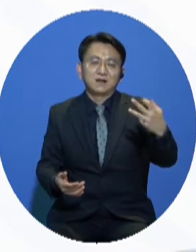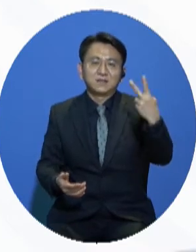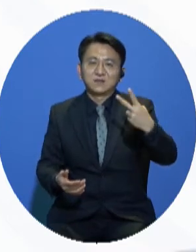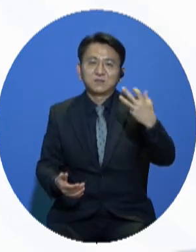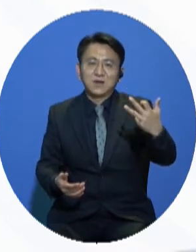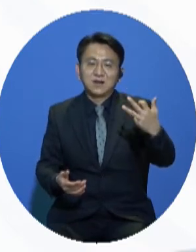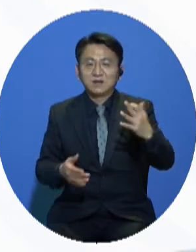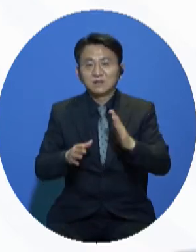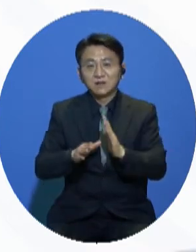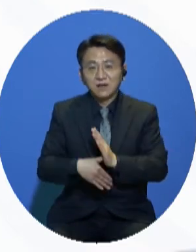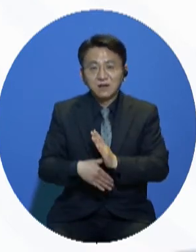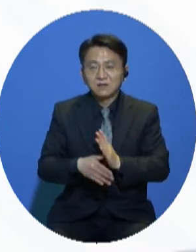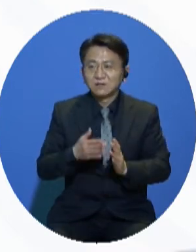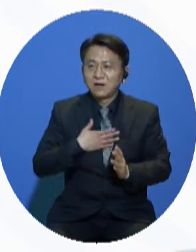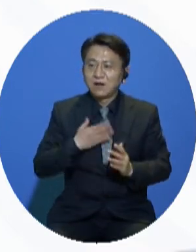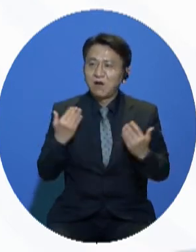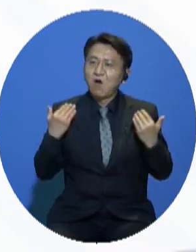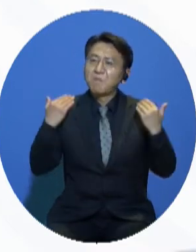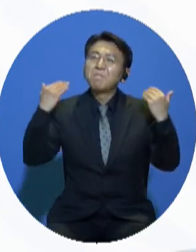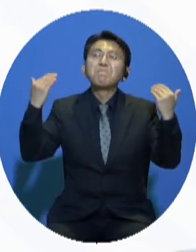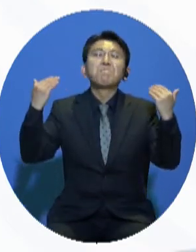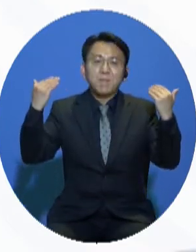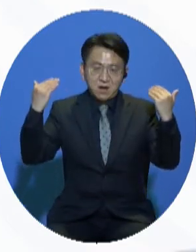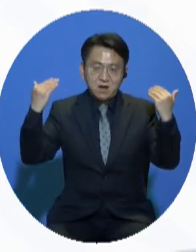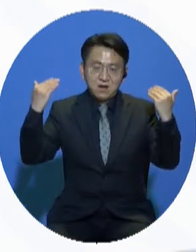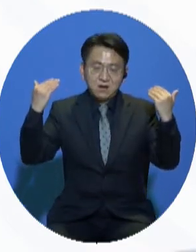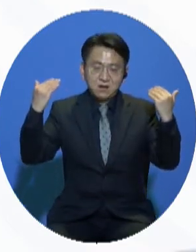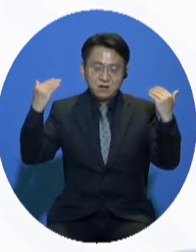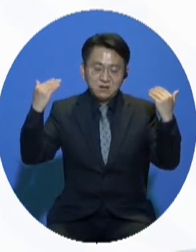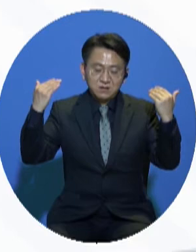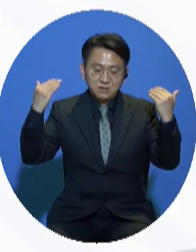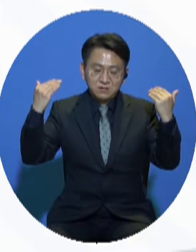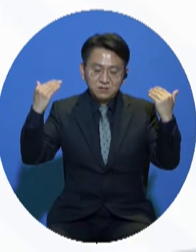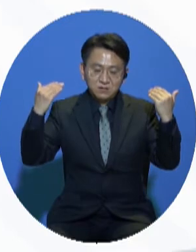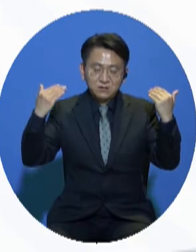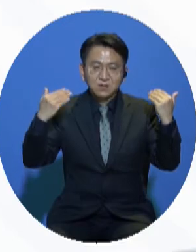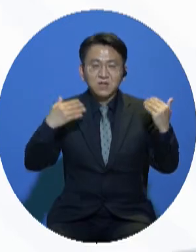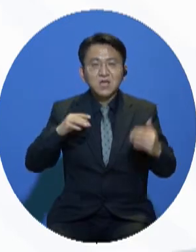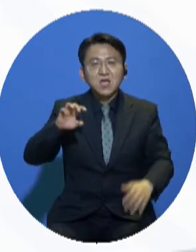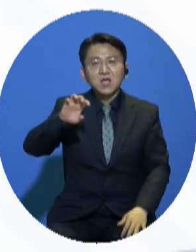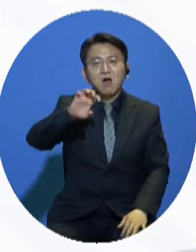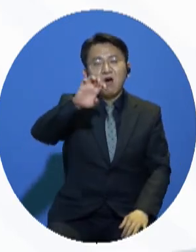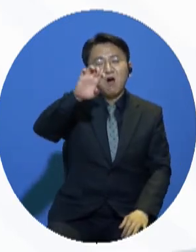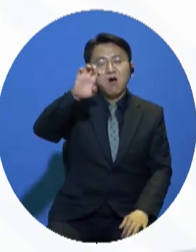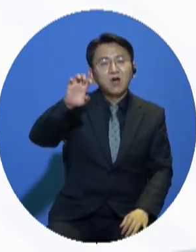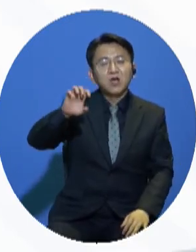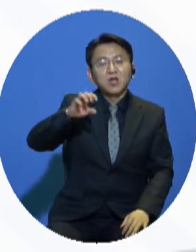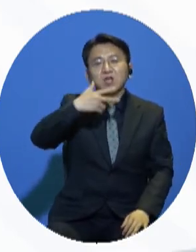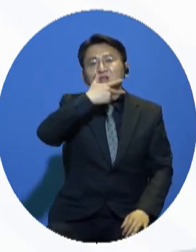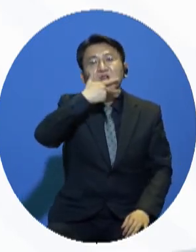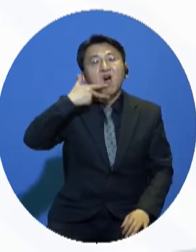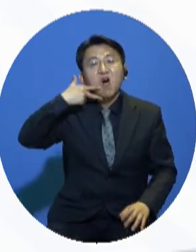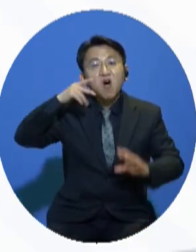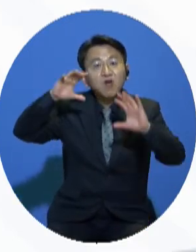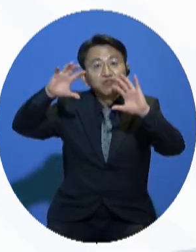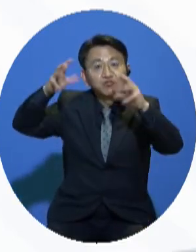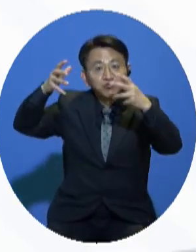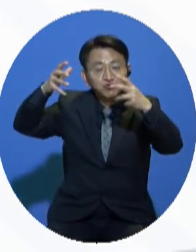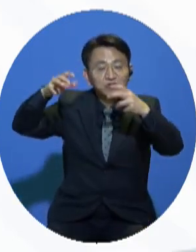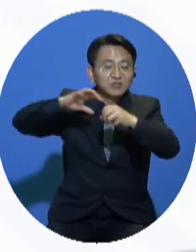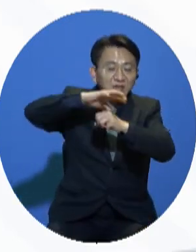2018년도였습니다. 그래서 제가 성인이 됐었을 때인데 저는 영연방 대회 커먼웰스 게임에